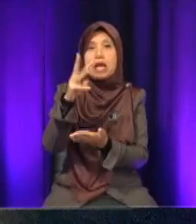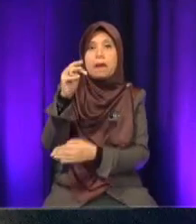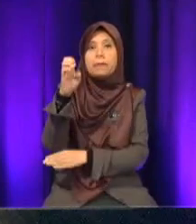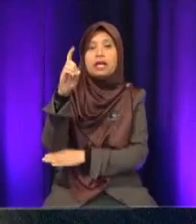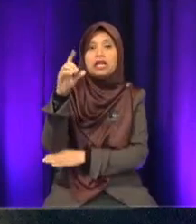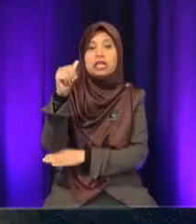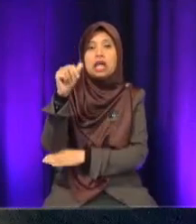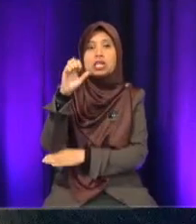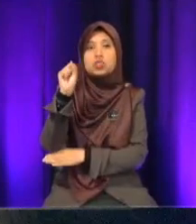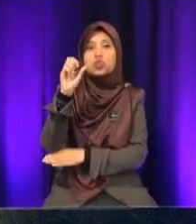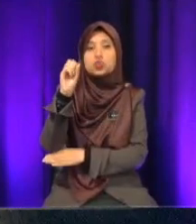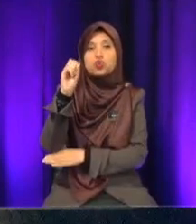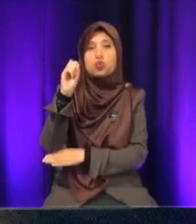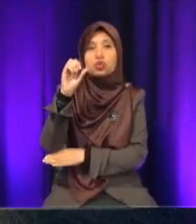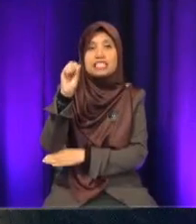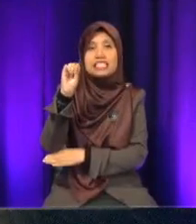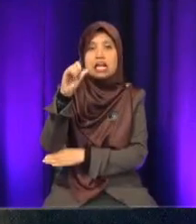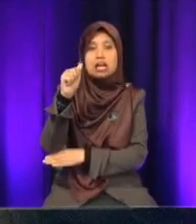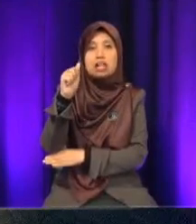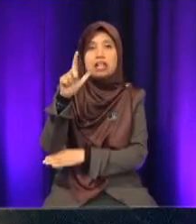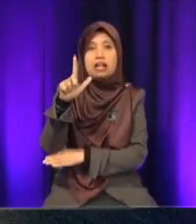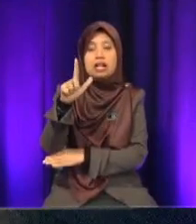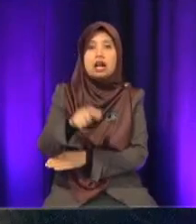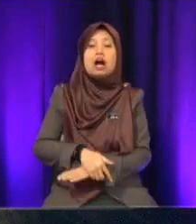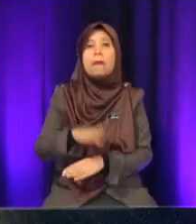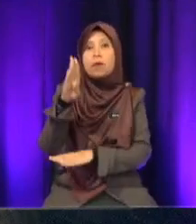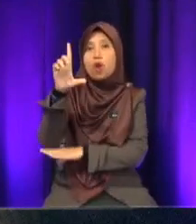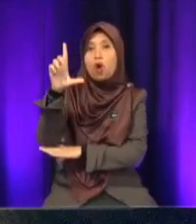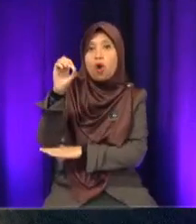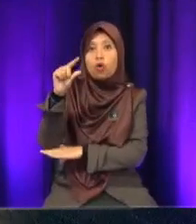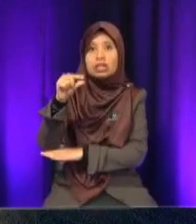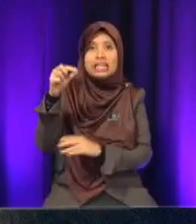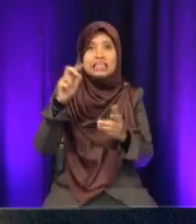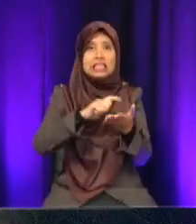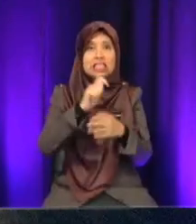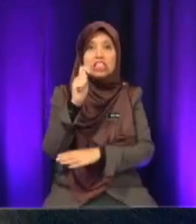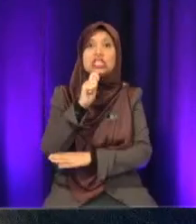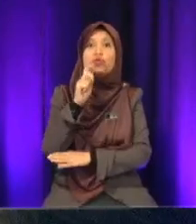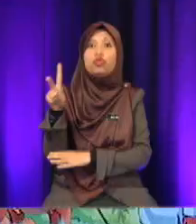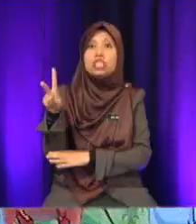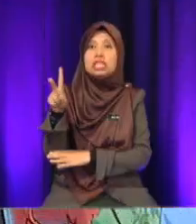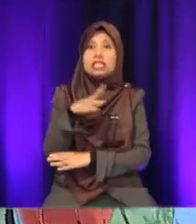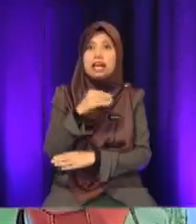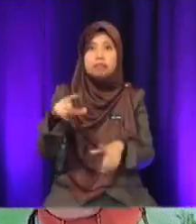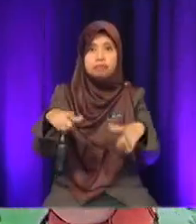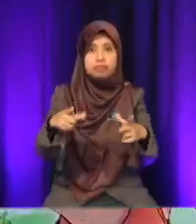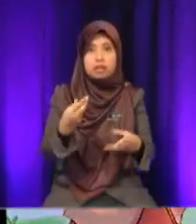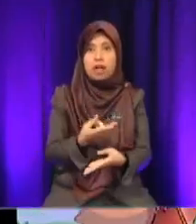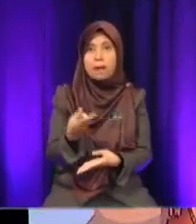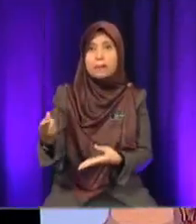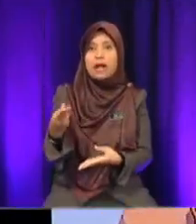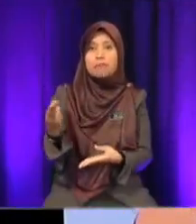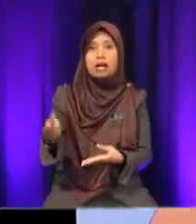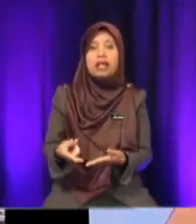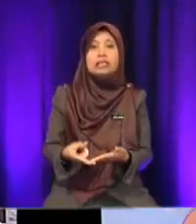ada block kita baca sedikit screen Nah kita paparkan TV dan sebagainya Itu adalah bahan eee